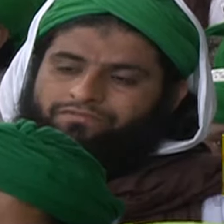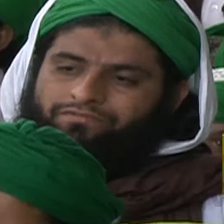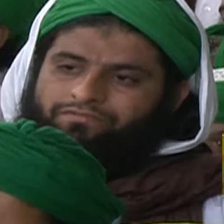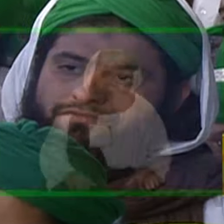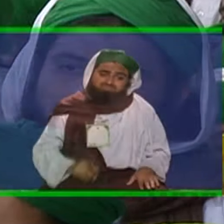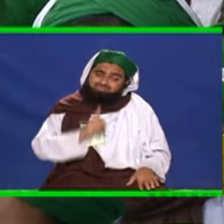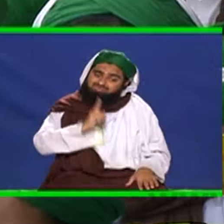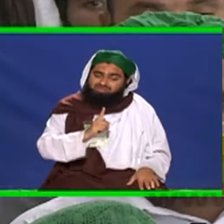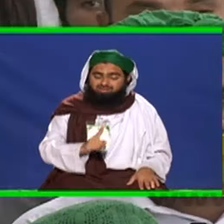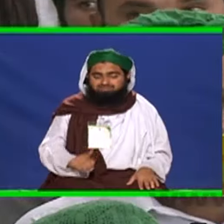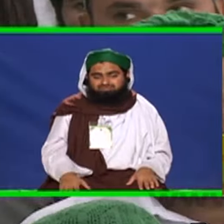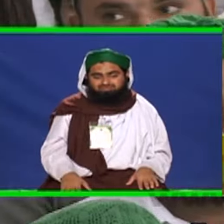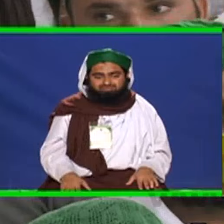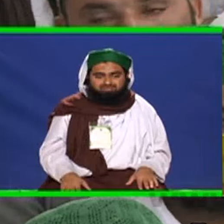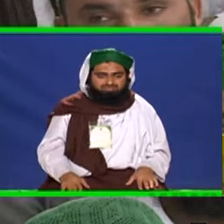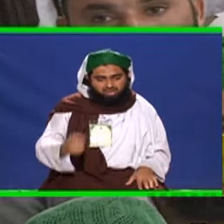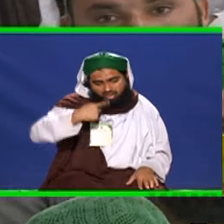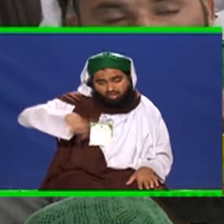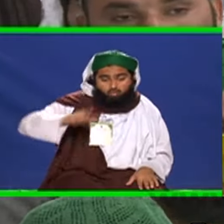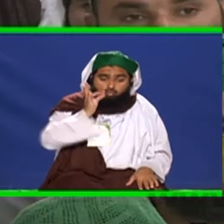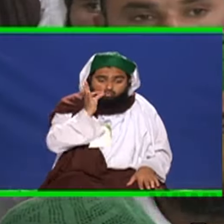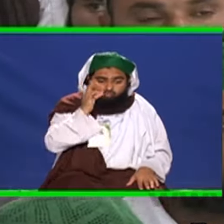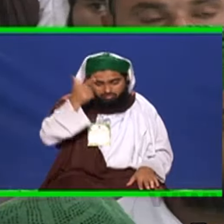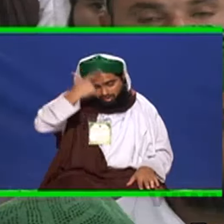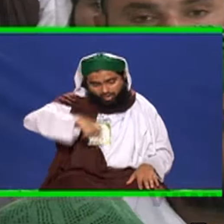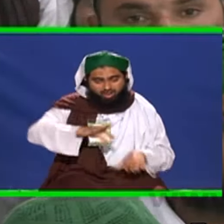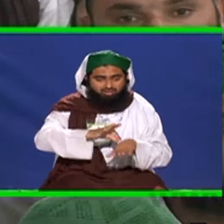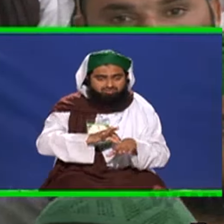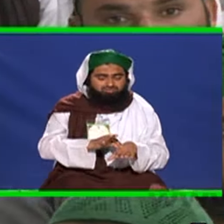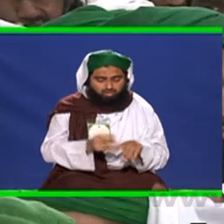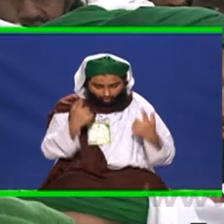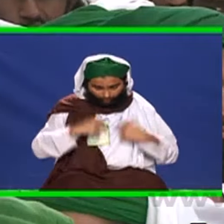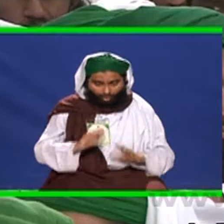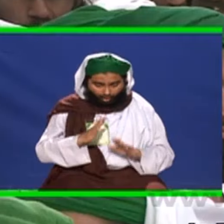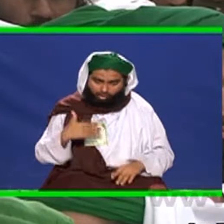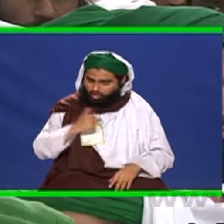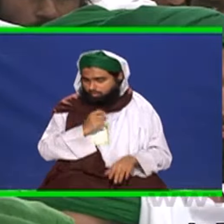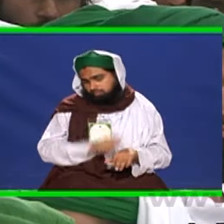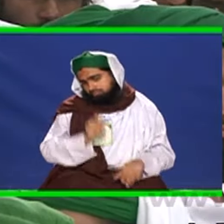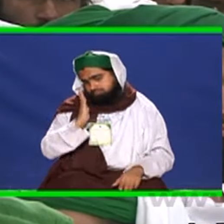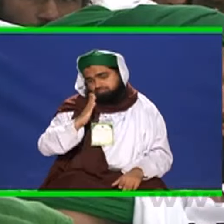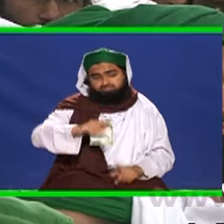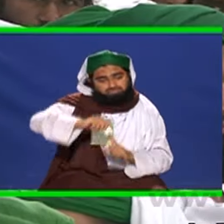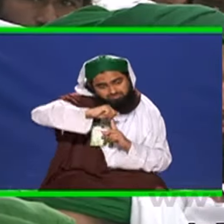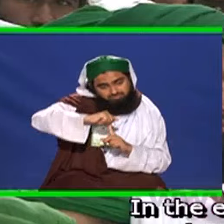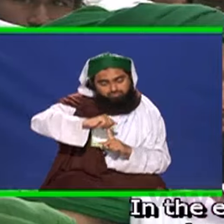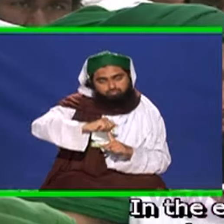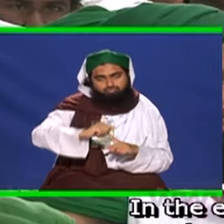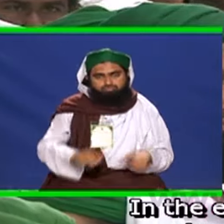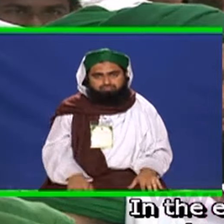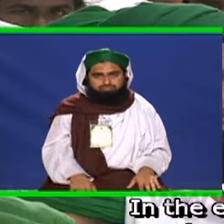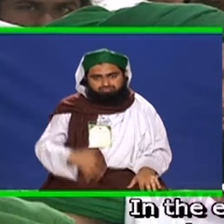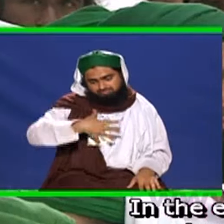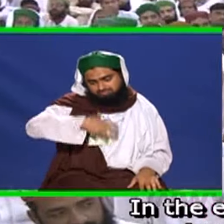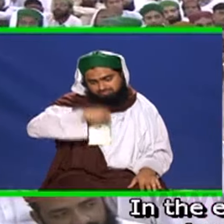ذائقۃ الموت، ہر جاندار نے موت کا مزہ چکھنا ہے. تفسیر روح المیان میں عبد